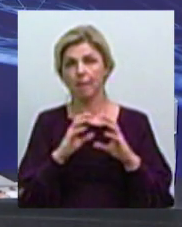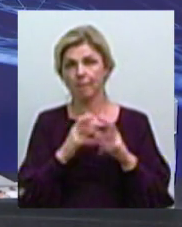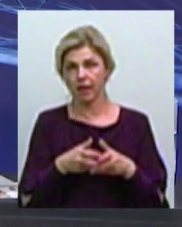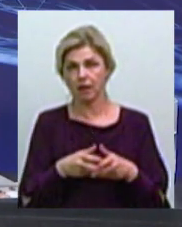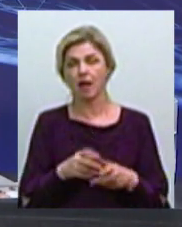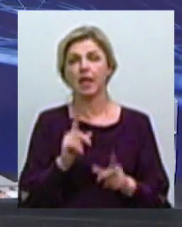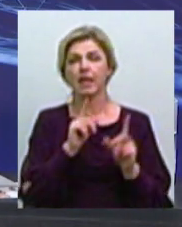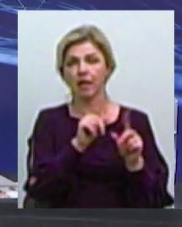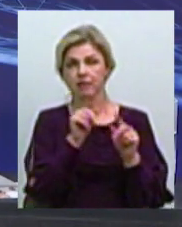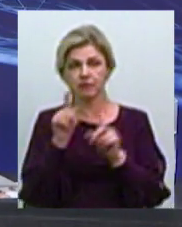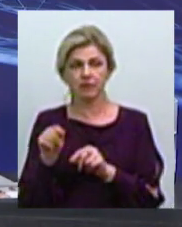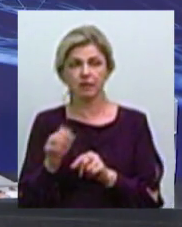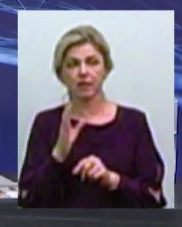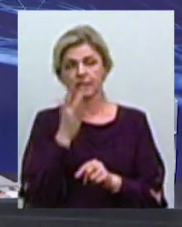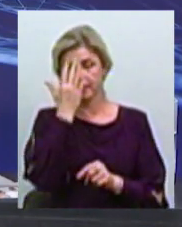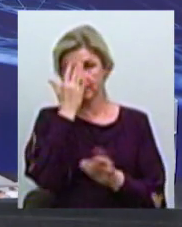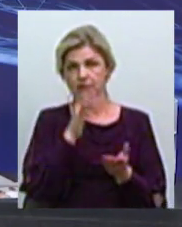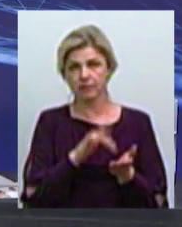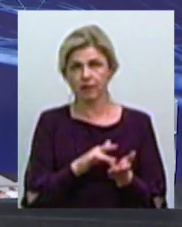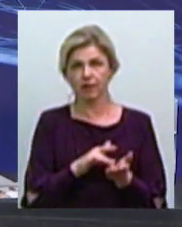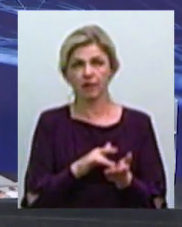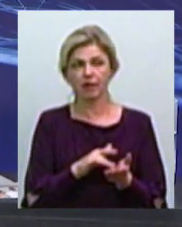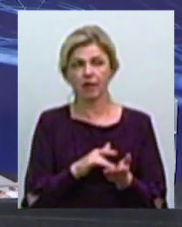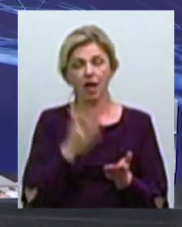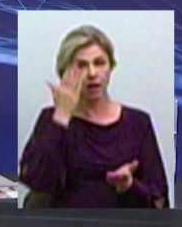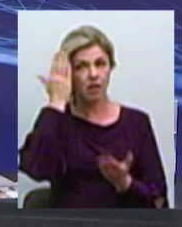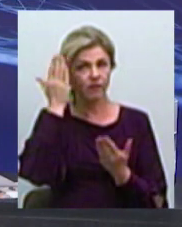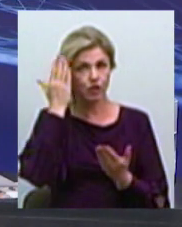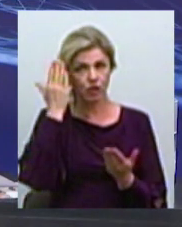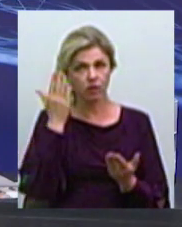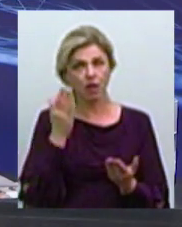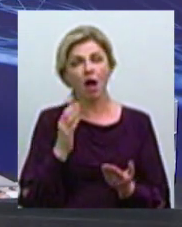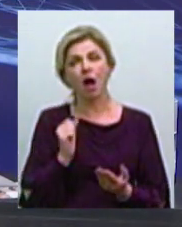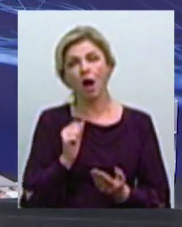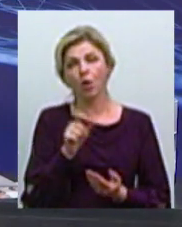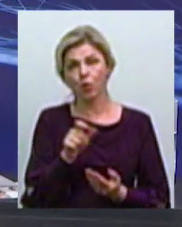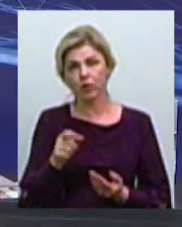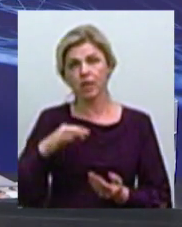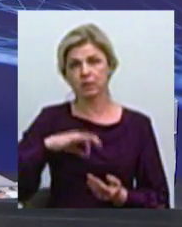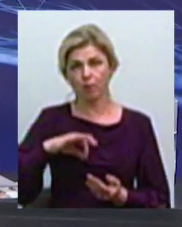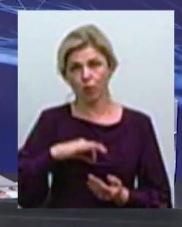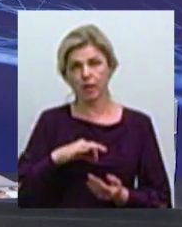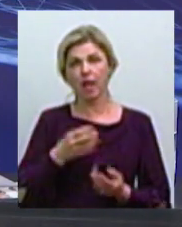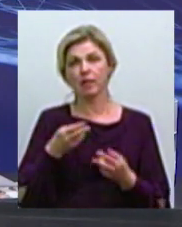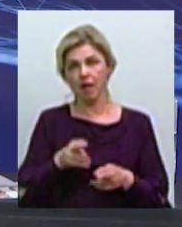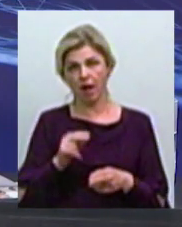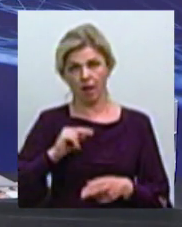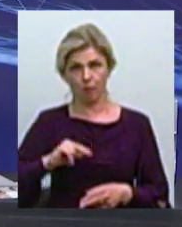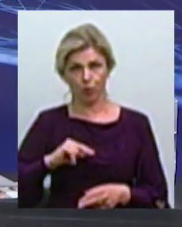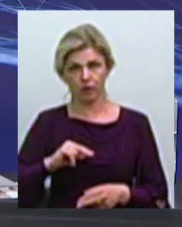ну, ездить как бы с целью каких-то развлечений. А вот люди используют ее с целью работы.